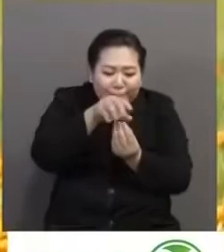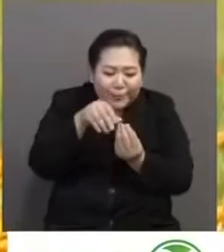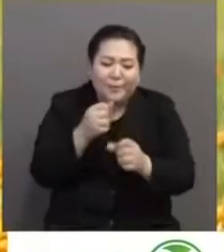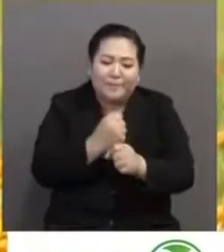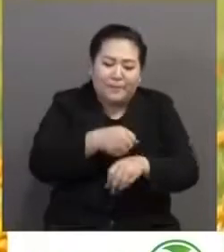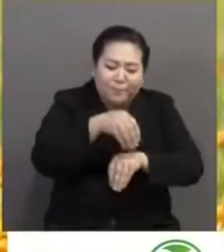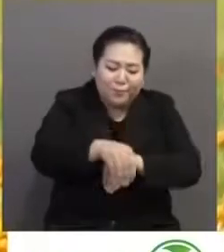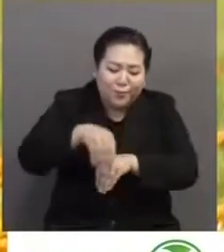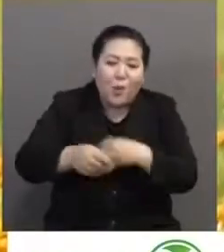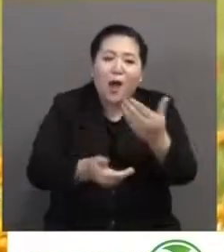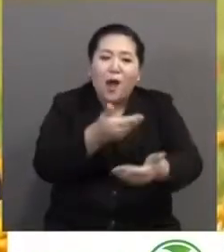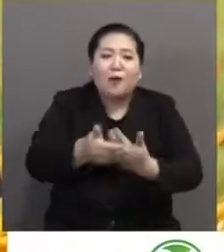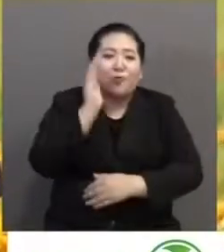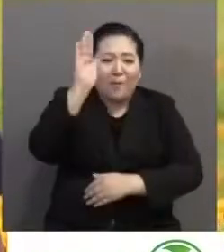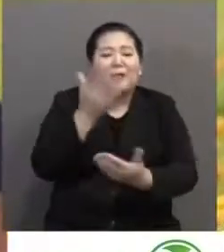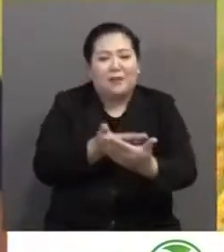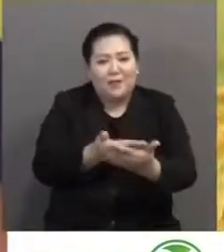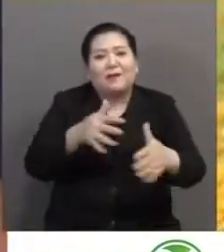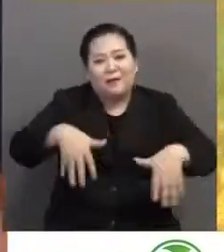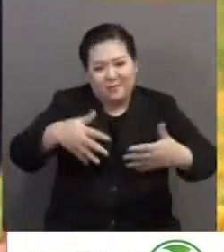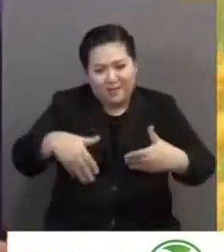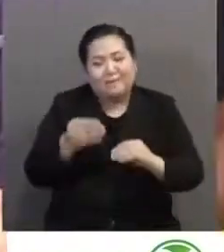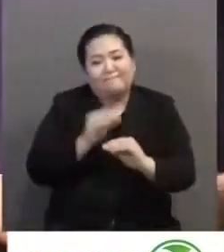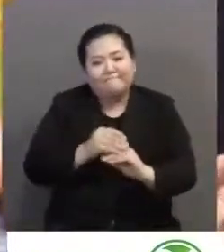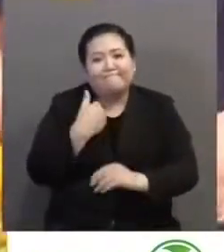นทั่วไปเพื่อเป็นรายได้เสริมอีกทางหนึ่ง